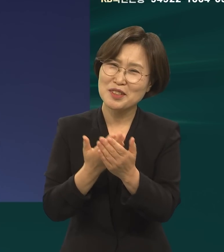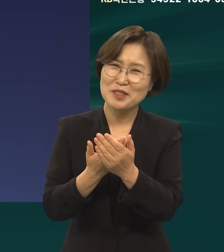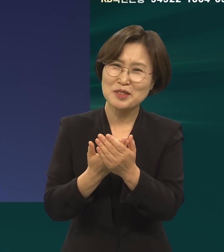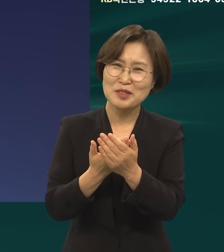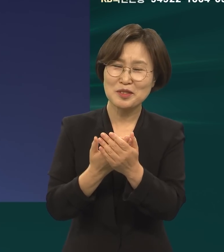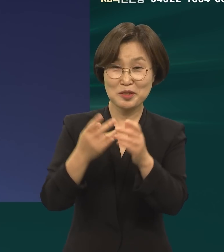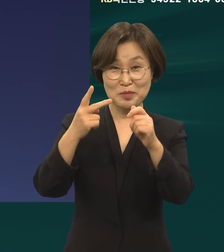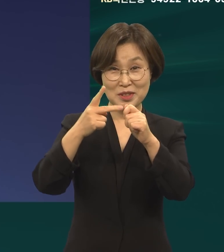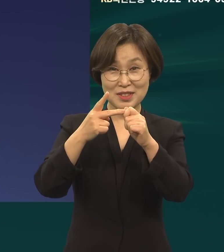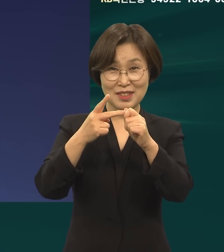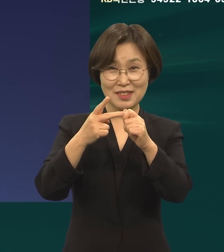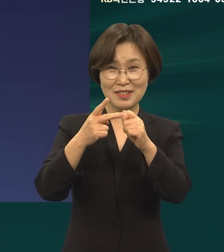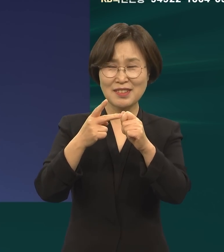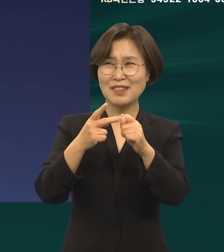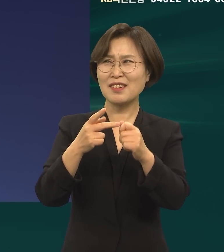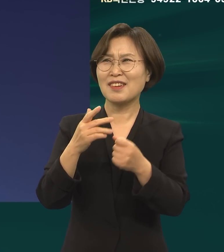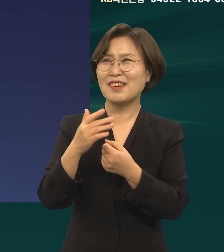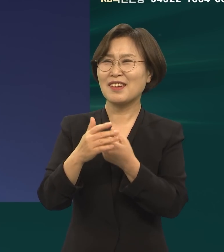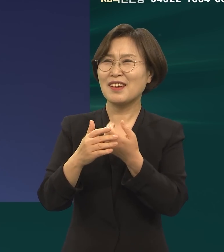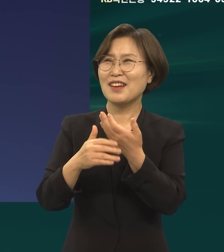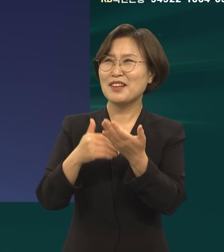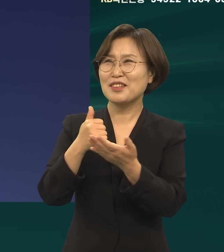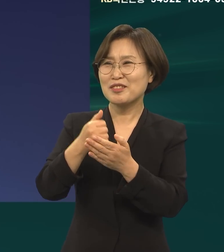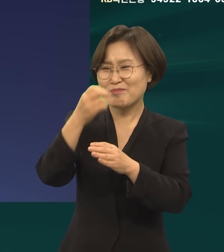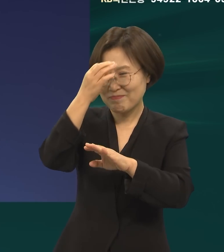아세요? 2번째, 하나님 죄송합니다.